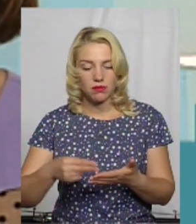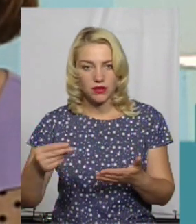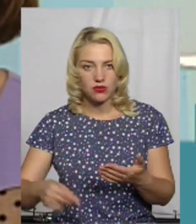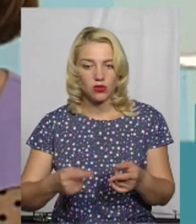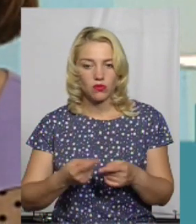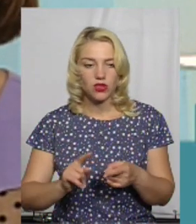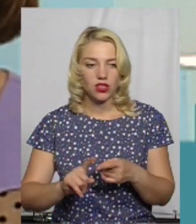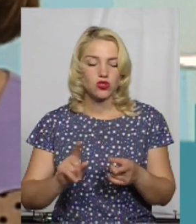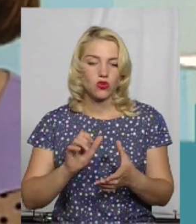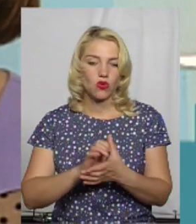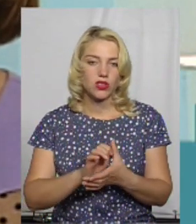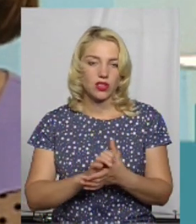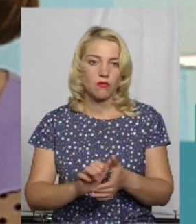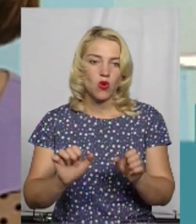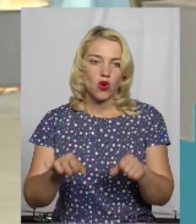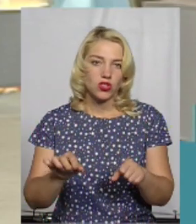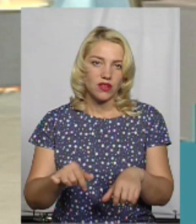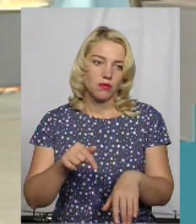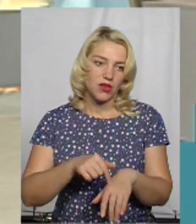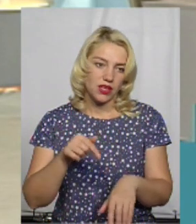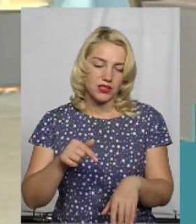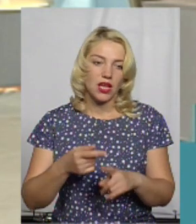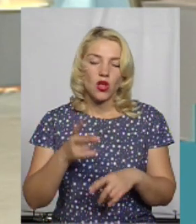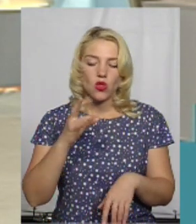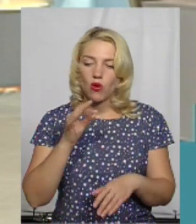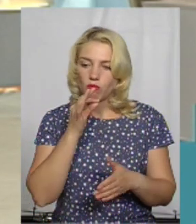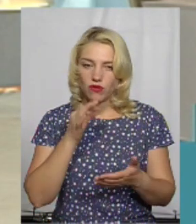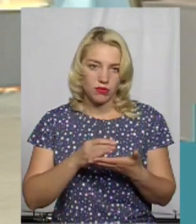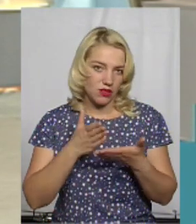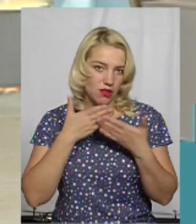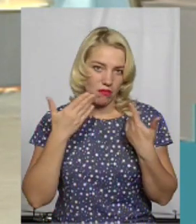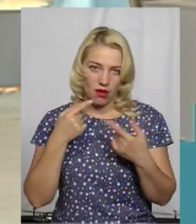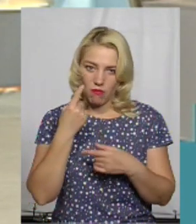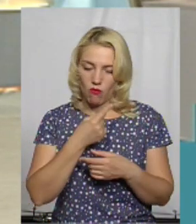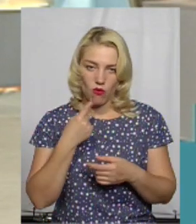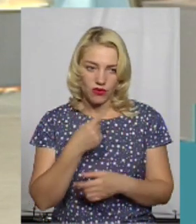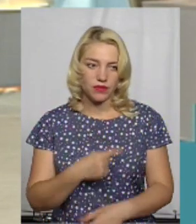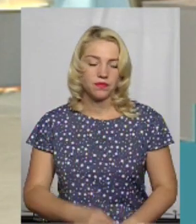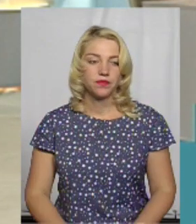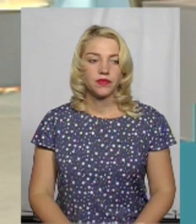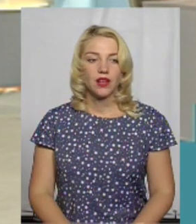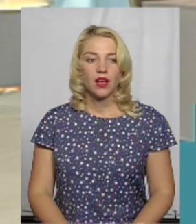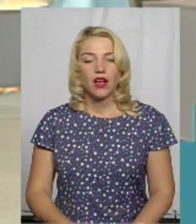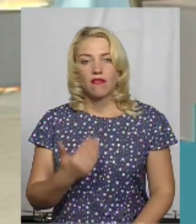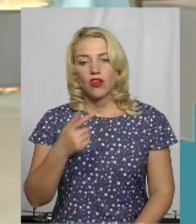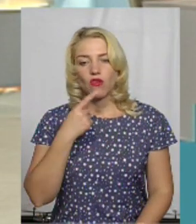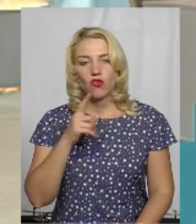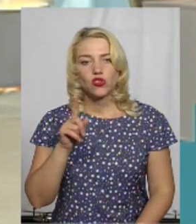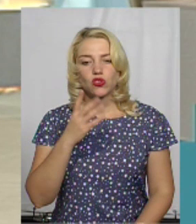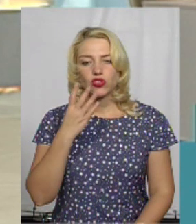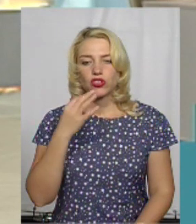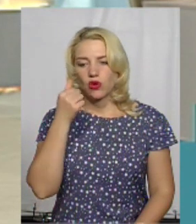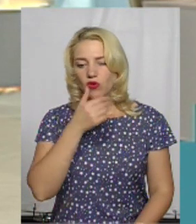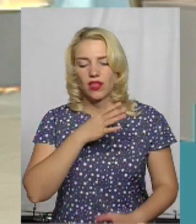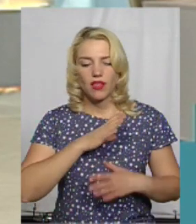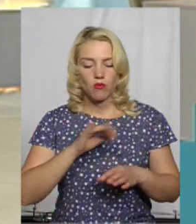підписують про те, що вони ознайомлені з можливими реакціями ускладнень. Про відповідальність мова не йде. А ось ви кажете, що 4 роки не було